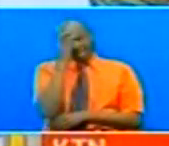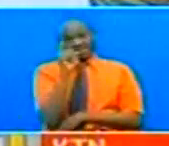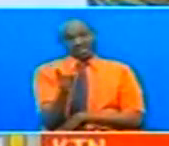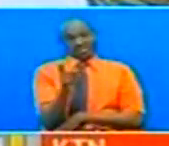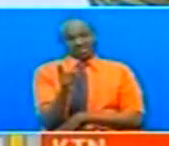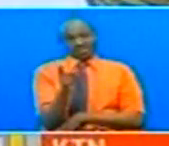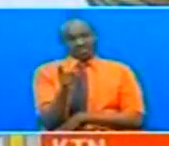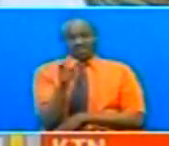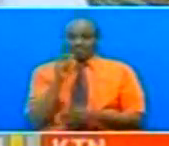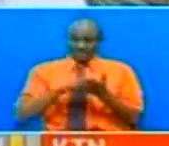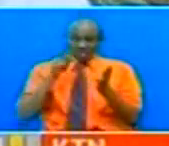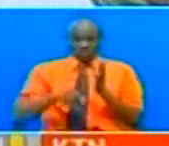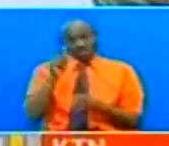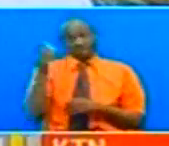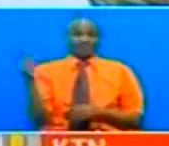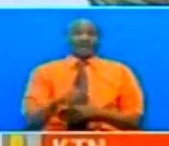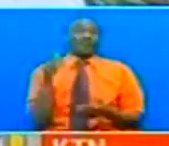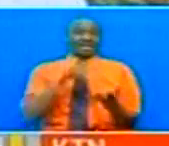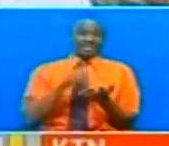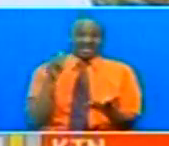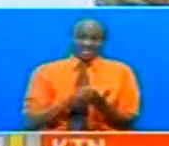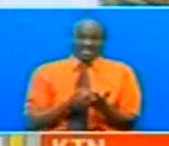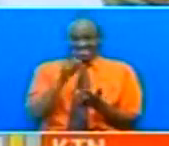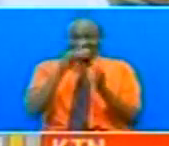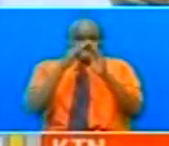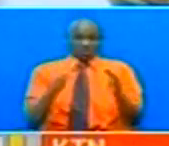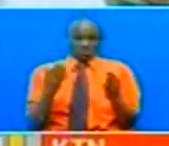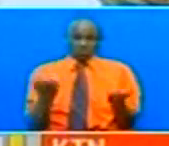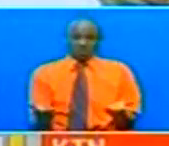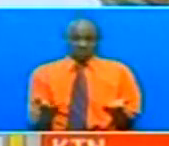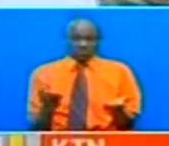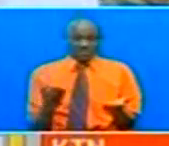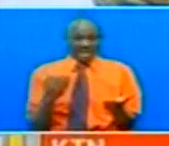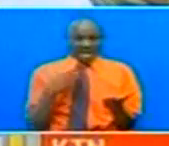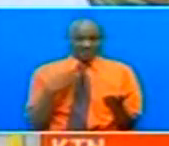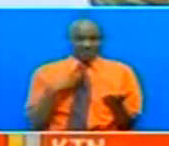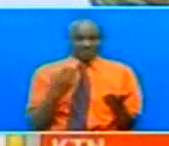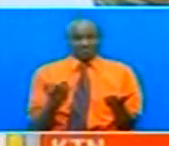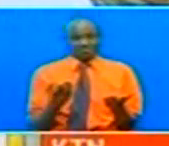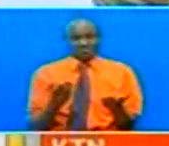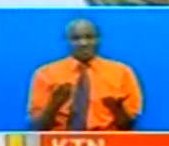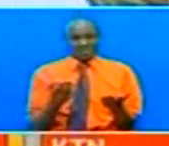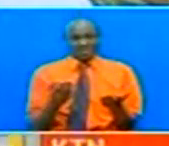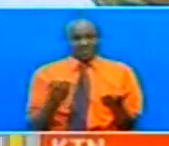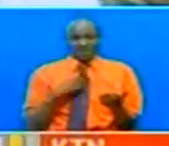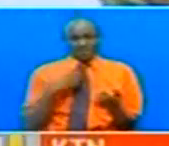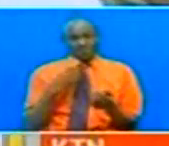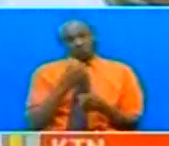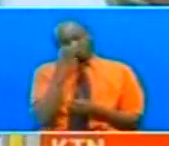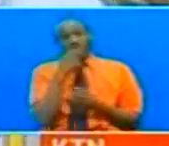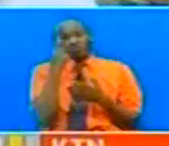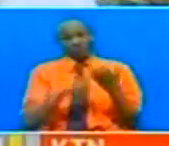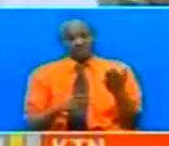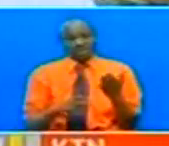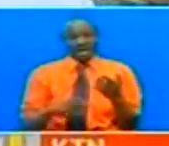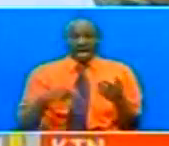Sasa ni kiapo kumaanisha bado wanakuja. Na nyimbo hizo ni wanaimba nyimbo za kusukuma, yani za muri pia. Wanasema sasa